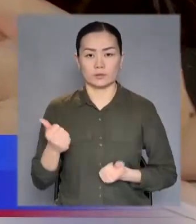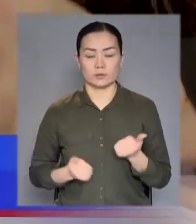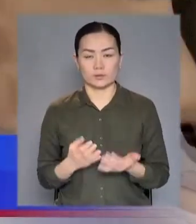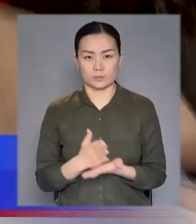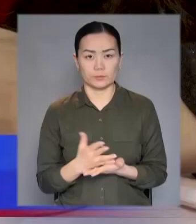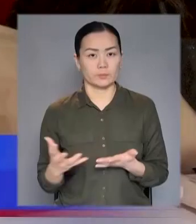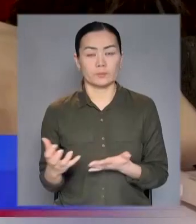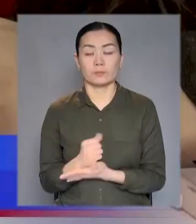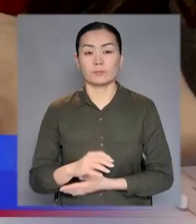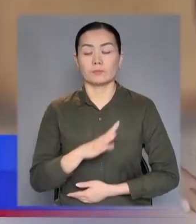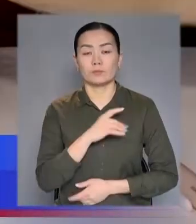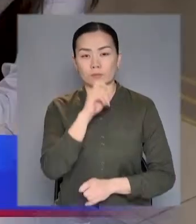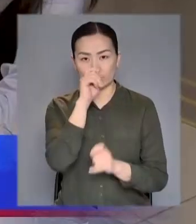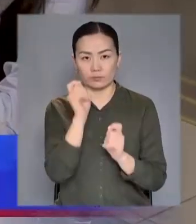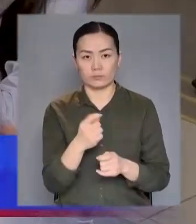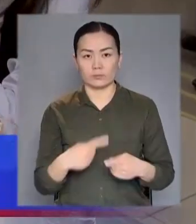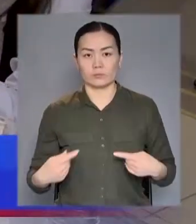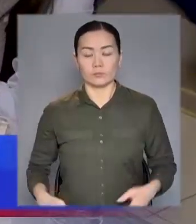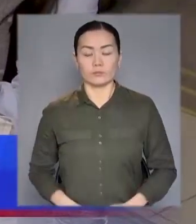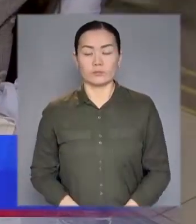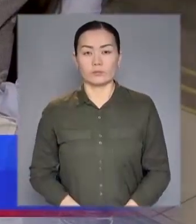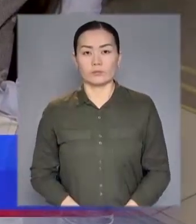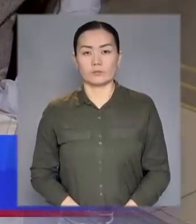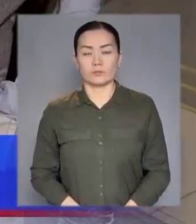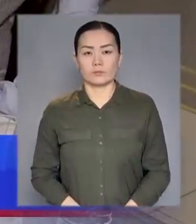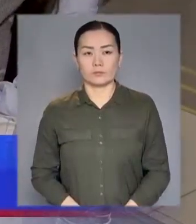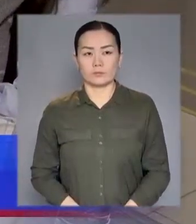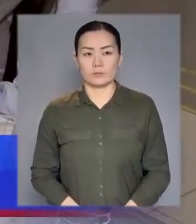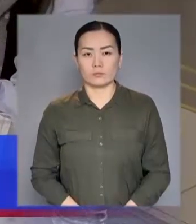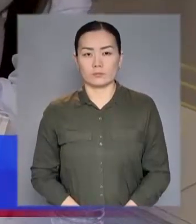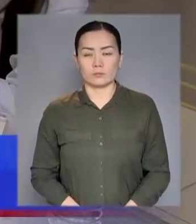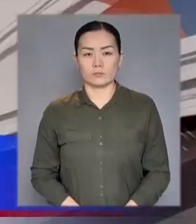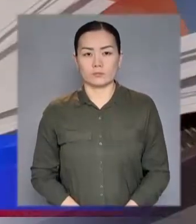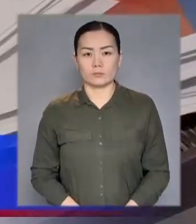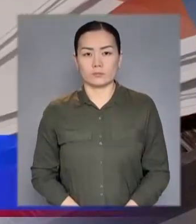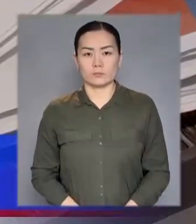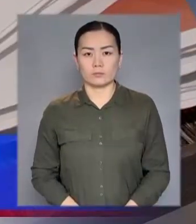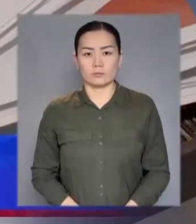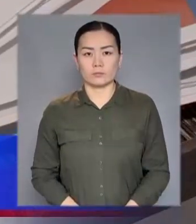игры. Победители получили призы и подарки. Аймгуль Харулина, Серик Жексембайулы, Айбек Калымов, телеканал Атырау.